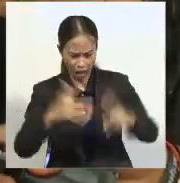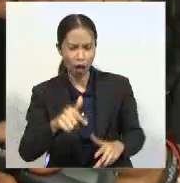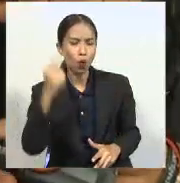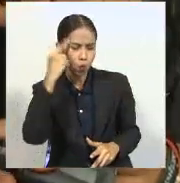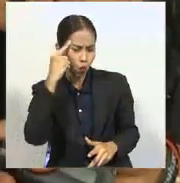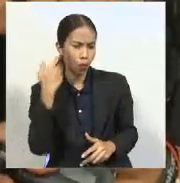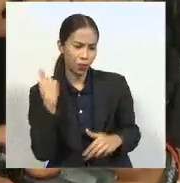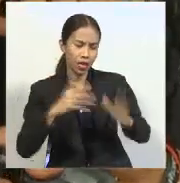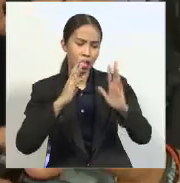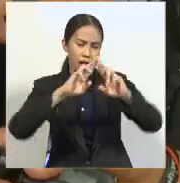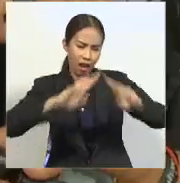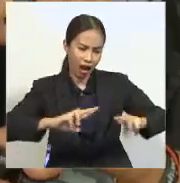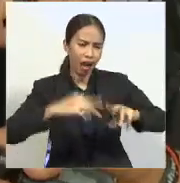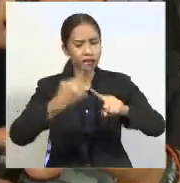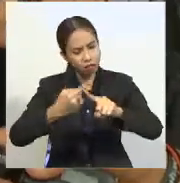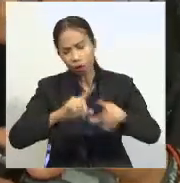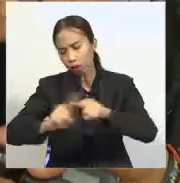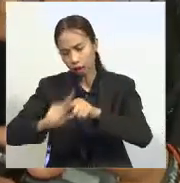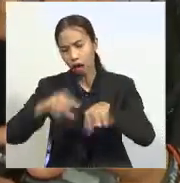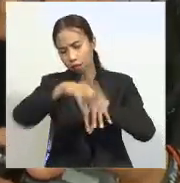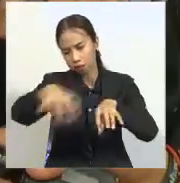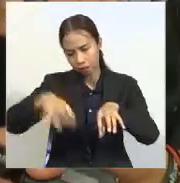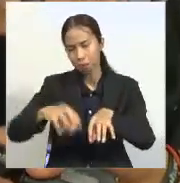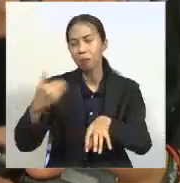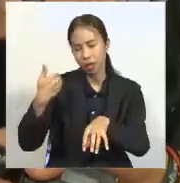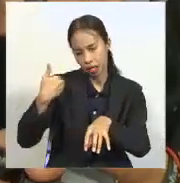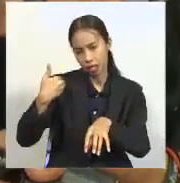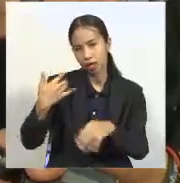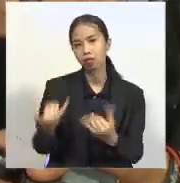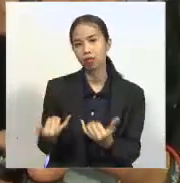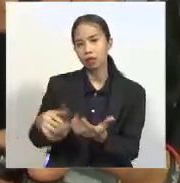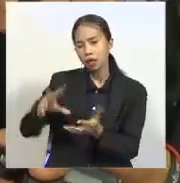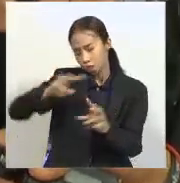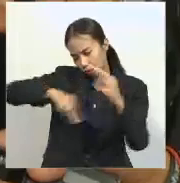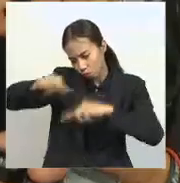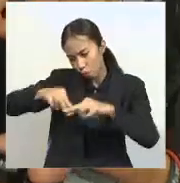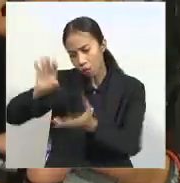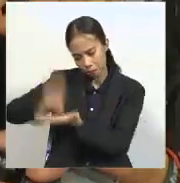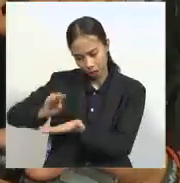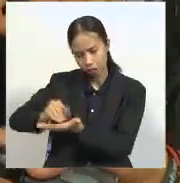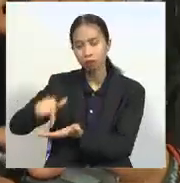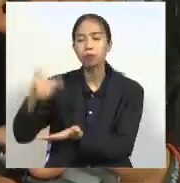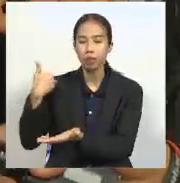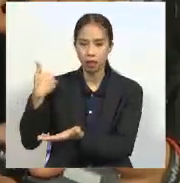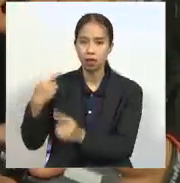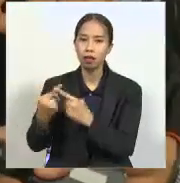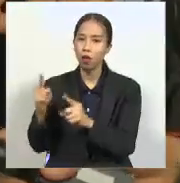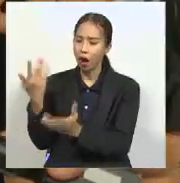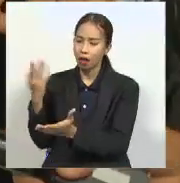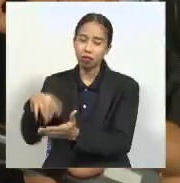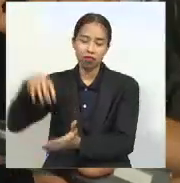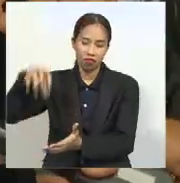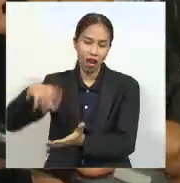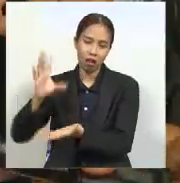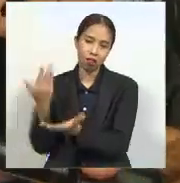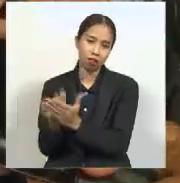แล้วแล้วก็มีรายบันทึกการมีบันทึกการสำรวจพื้นที่ทั้งหมดแต่ไม่มีการจ่ายเงิน ว่าเราเป็นผู้